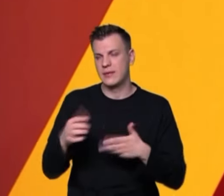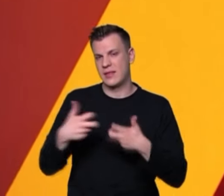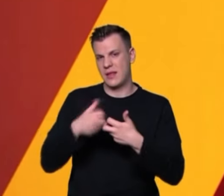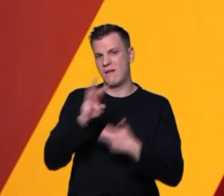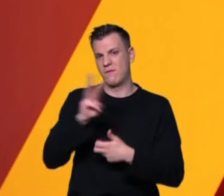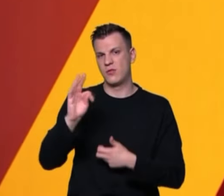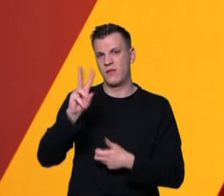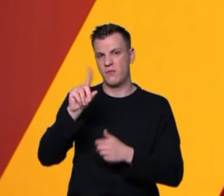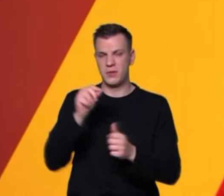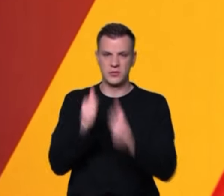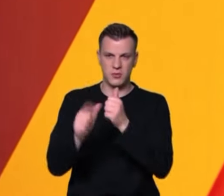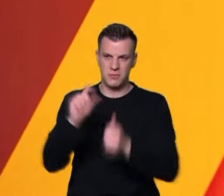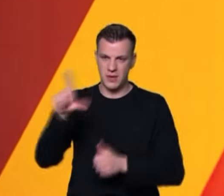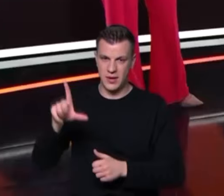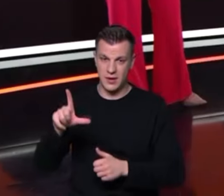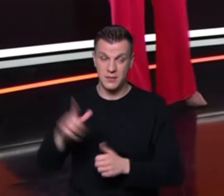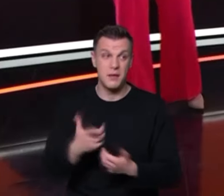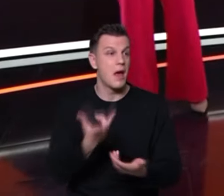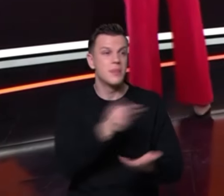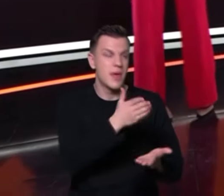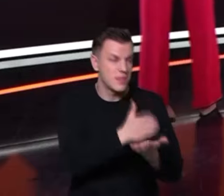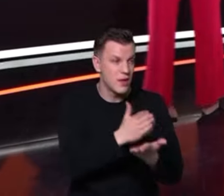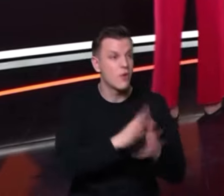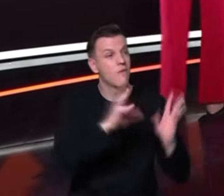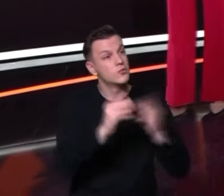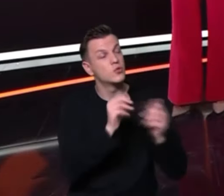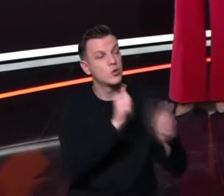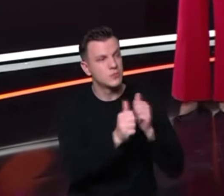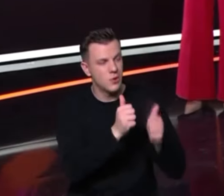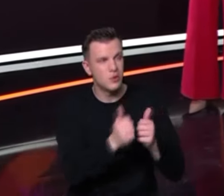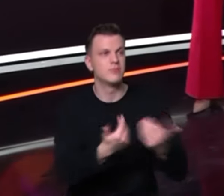stronie tvpsport.pl. I nie tylko. Wszystko o sporcie